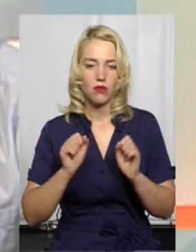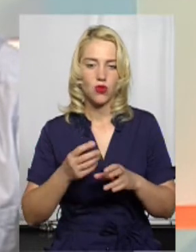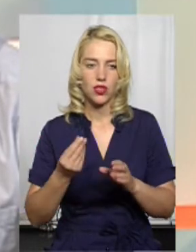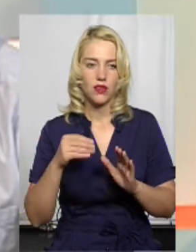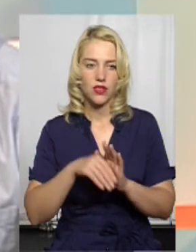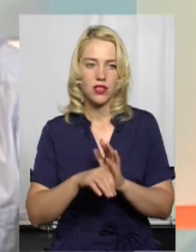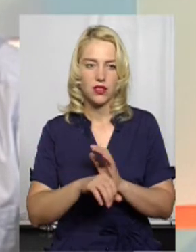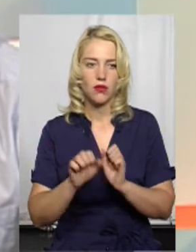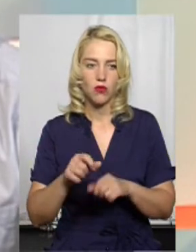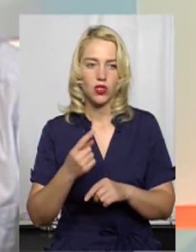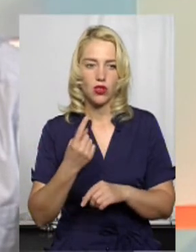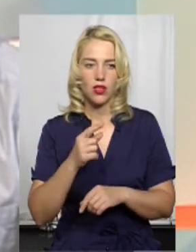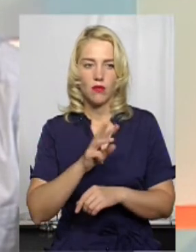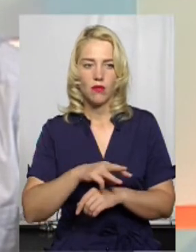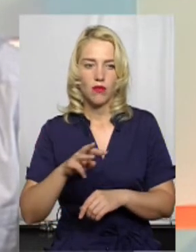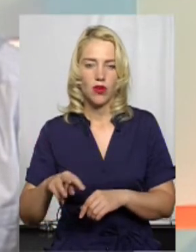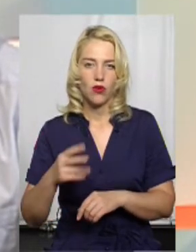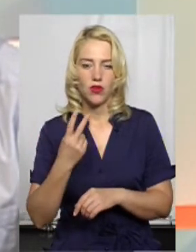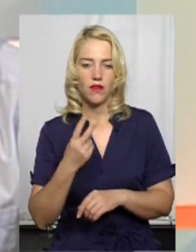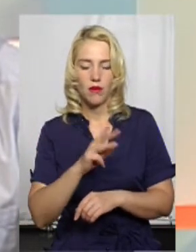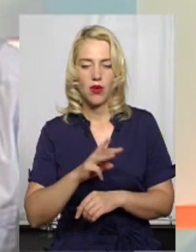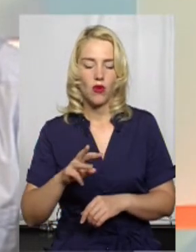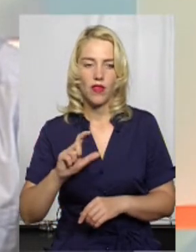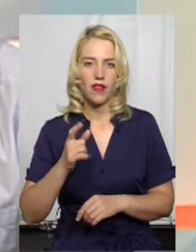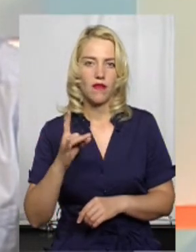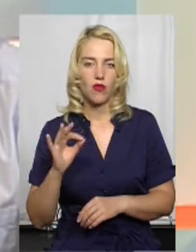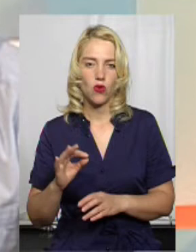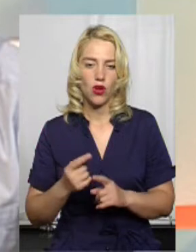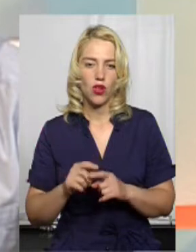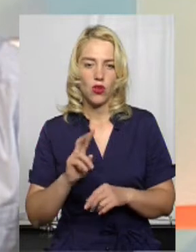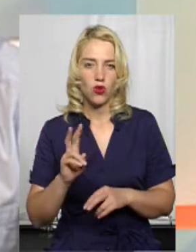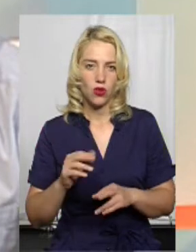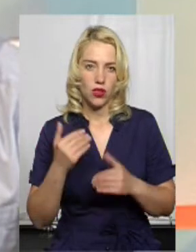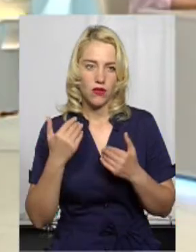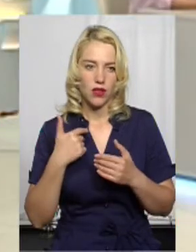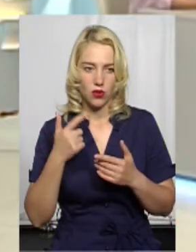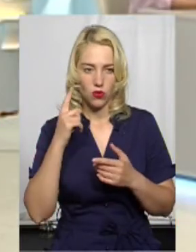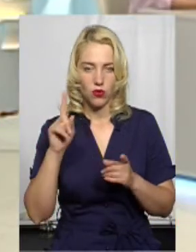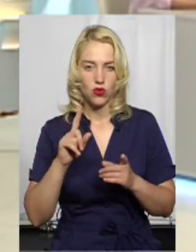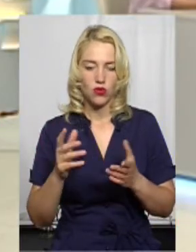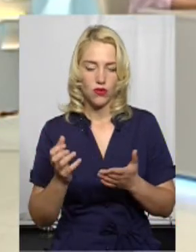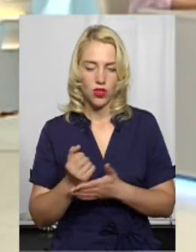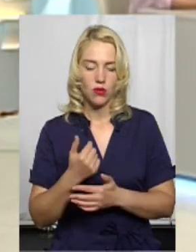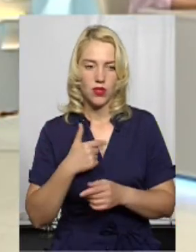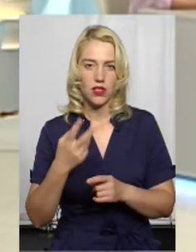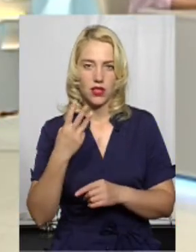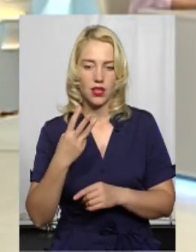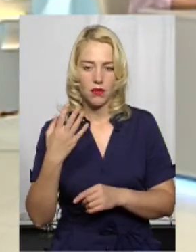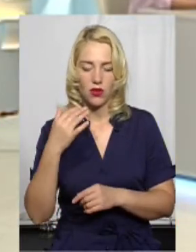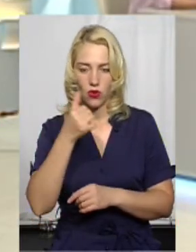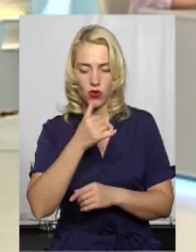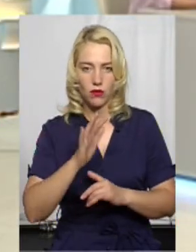мільйонів євро чи доларів в одні руки. Я думаю, що у нас вийде, і ми за наступних 3-5 років збільшимо це